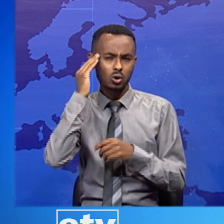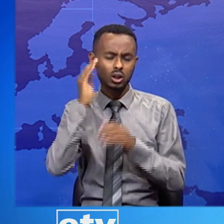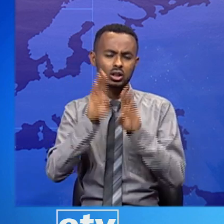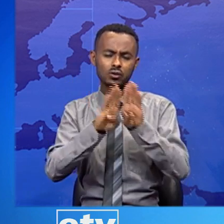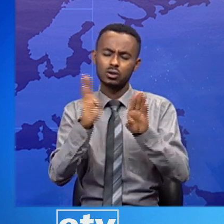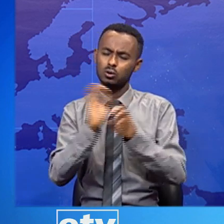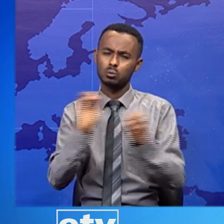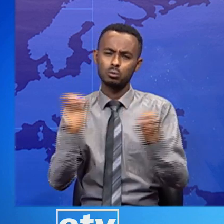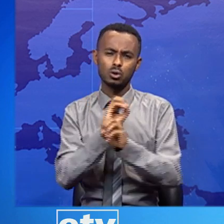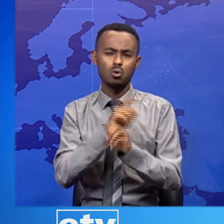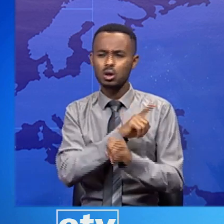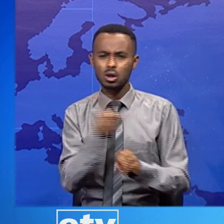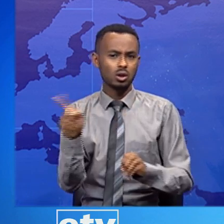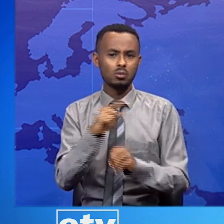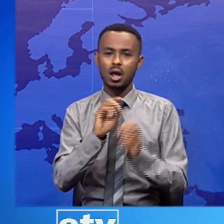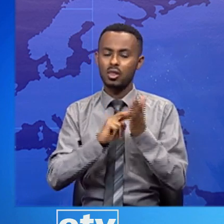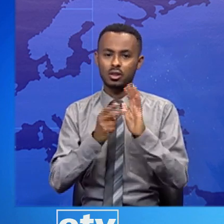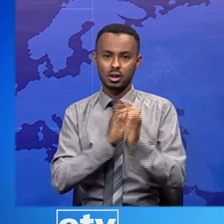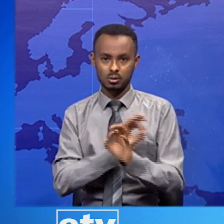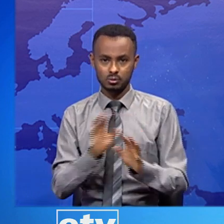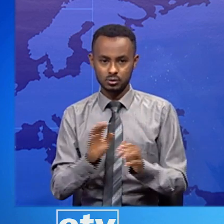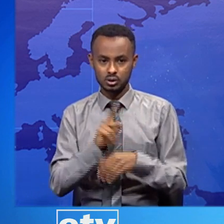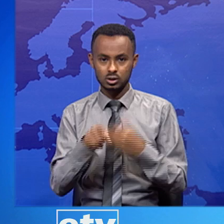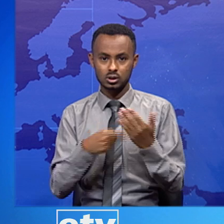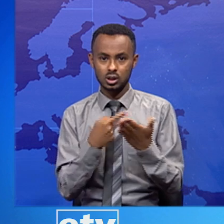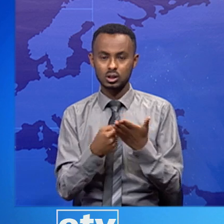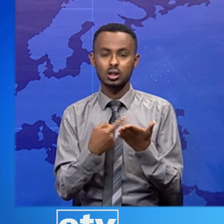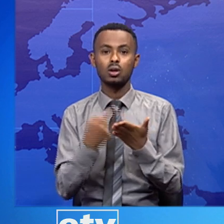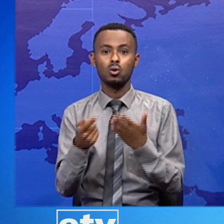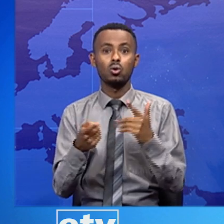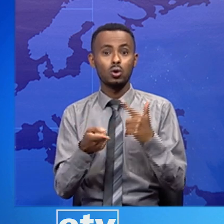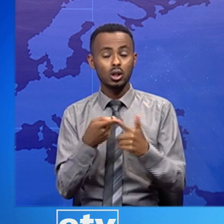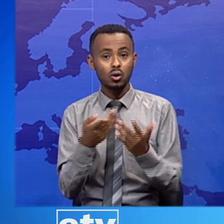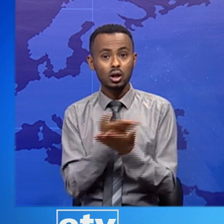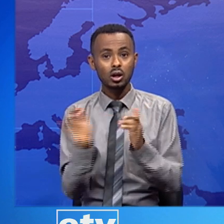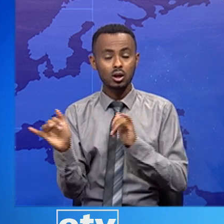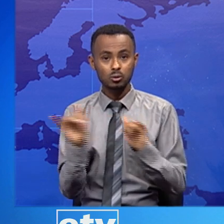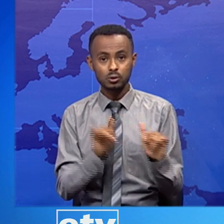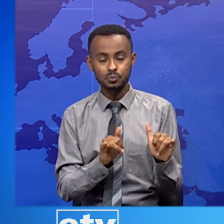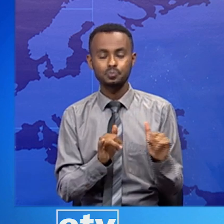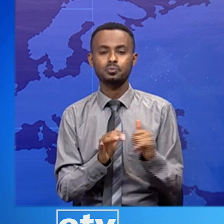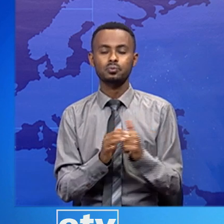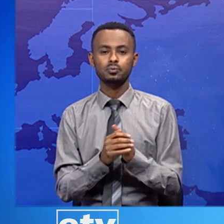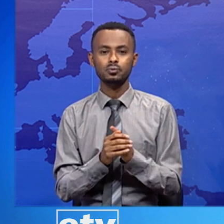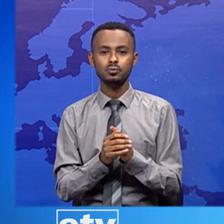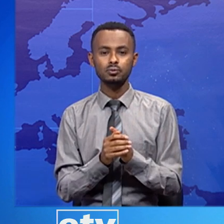ክፍተት ምንም ወዳውዲ ማለት የለም ስለዚህ ያን ሁለተኛው ነገር ደግሞ